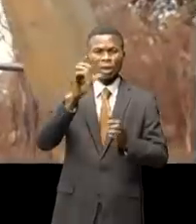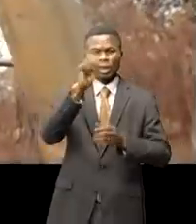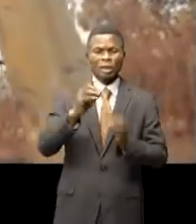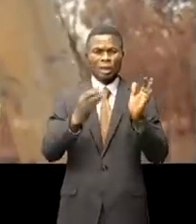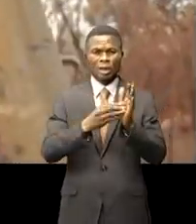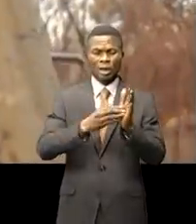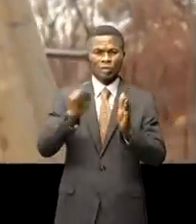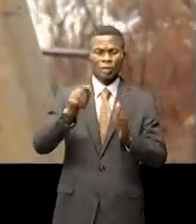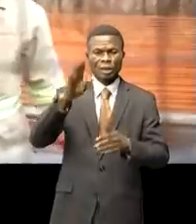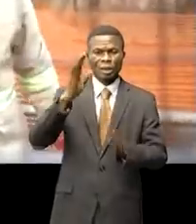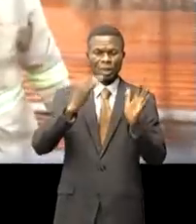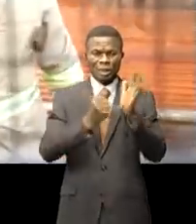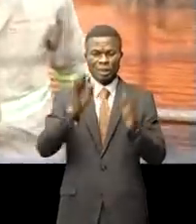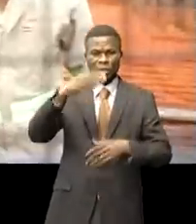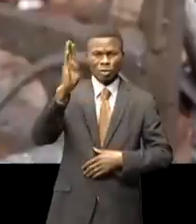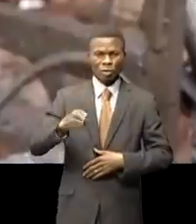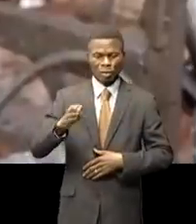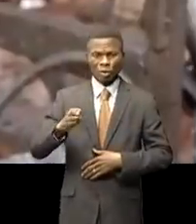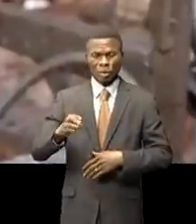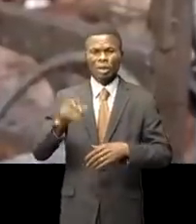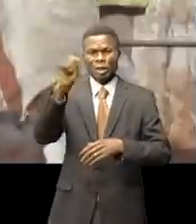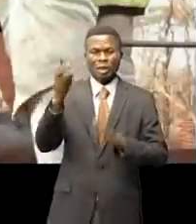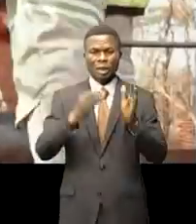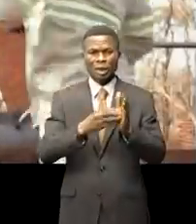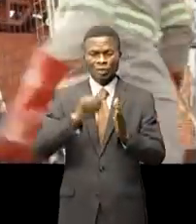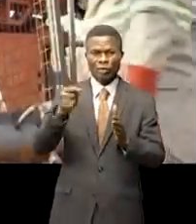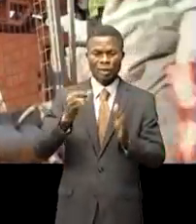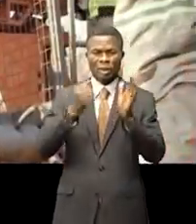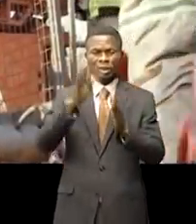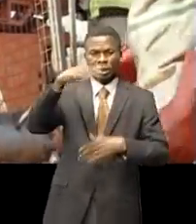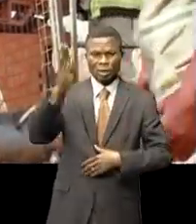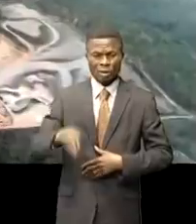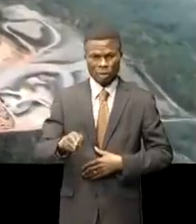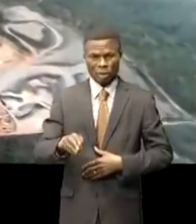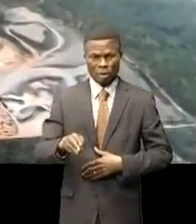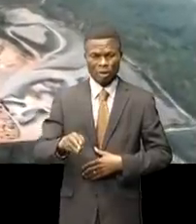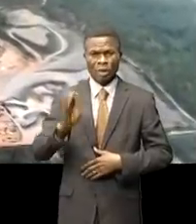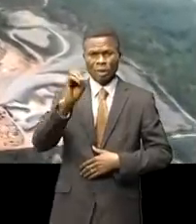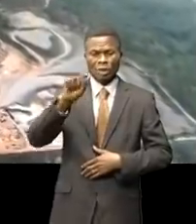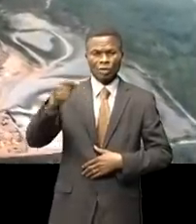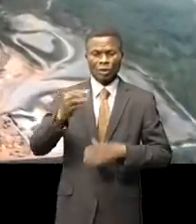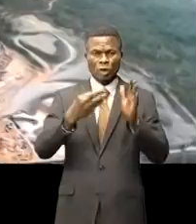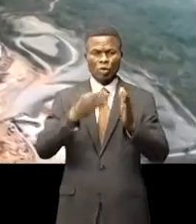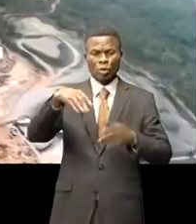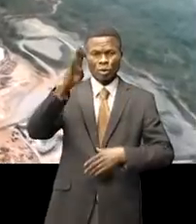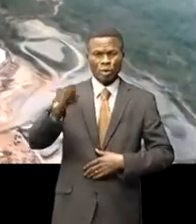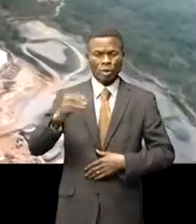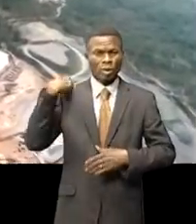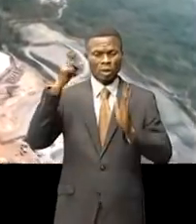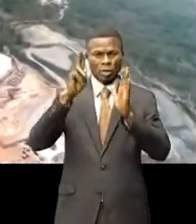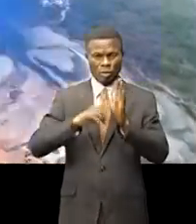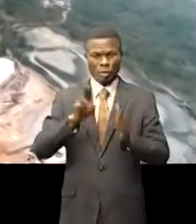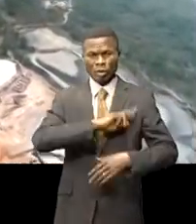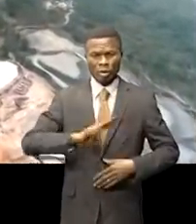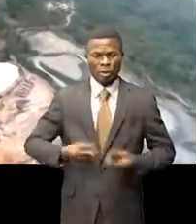zijin mining group prenait 0 6% cristallerie vers global limited 0 28% et le gouvernement de